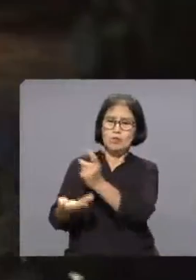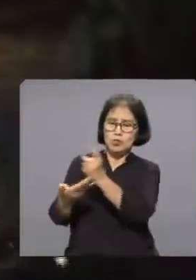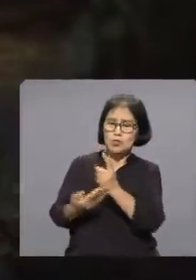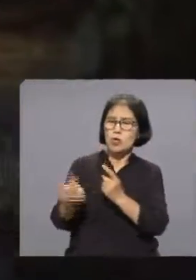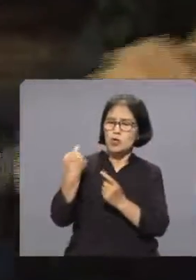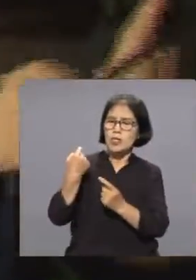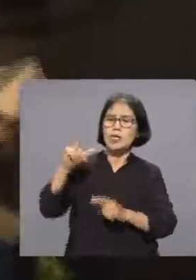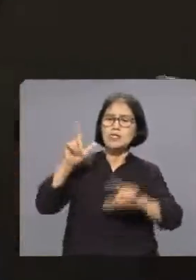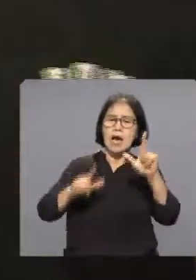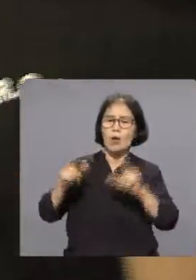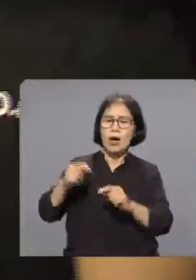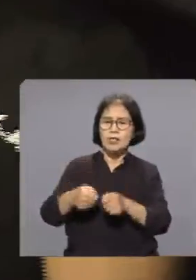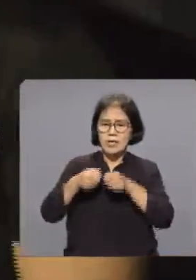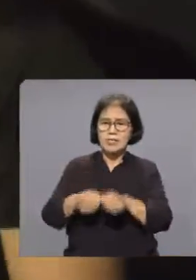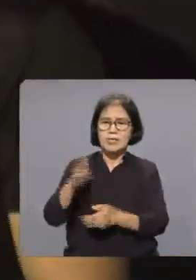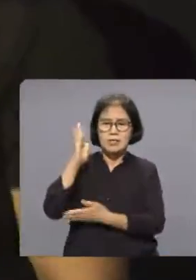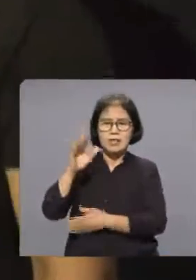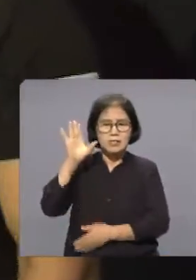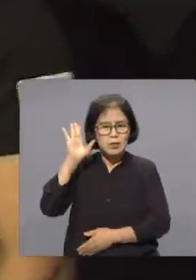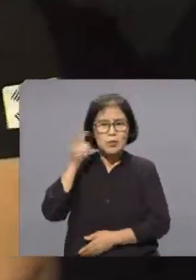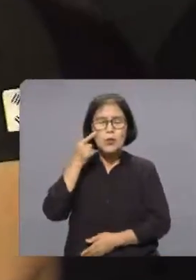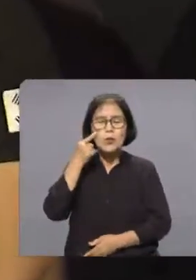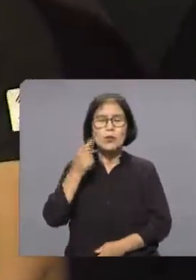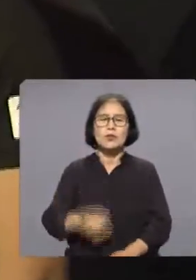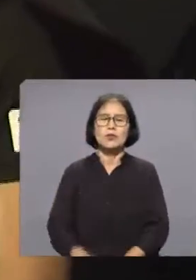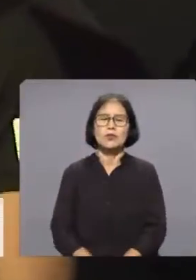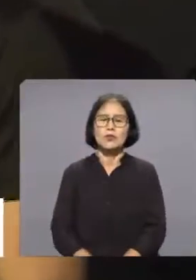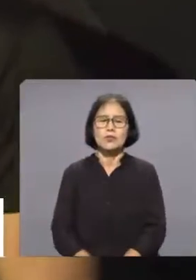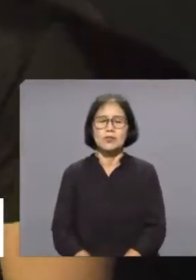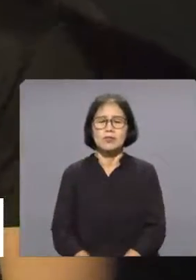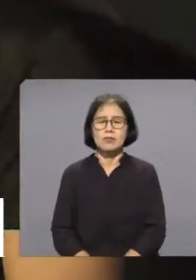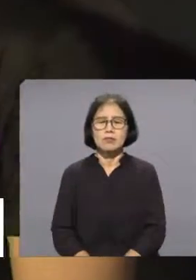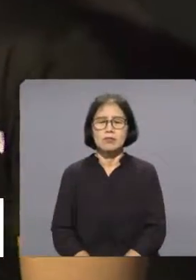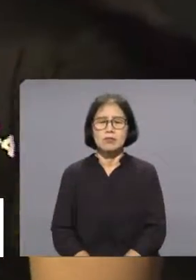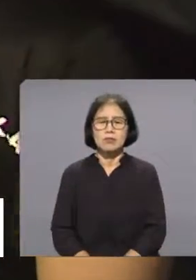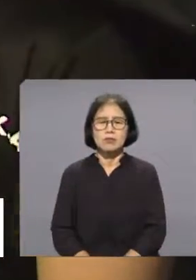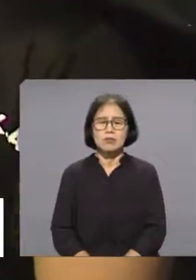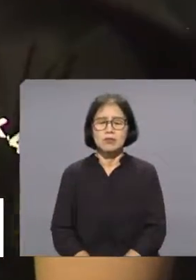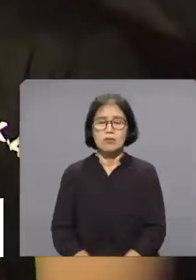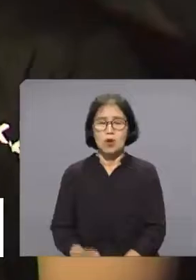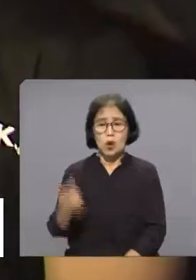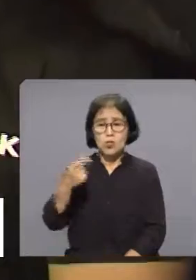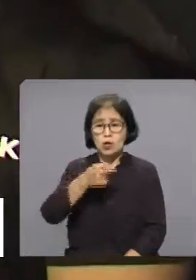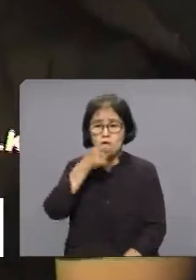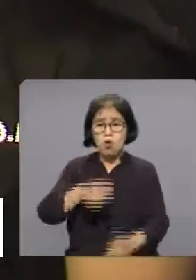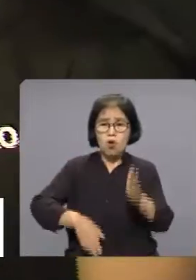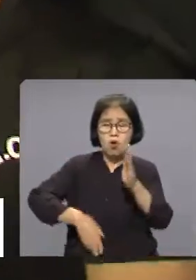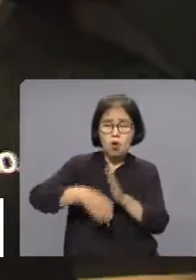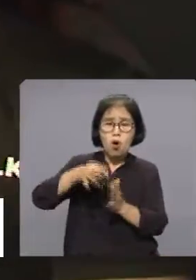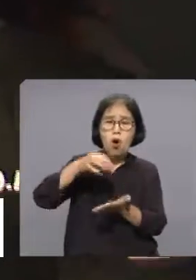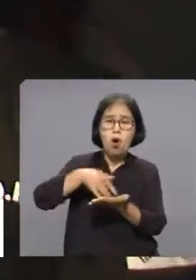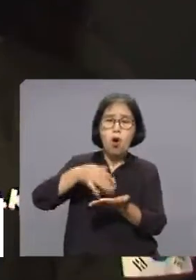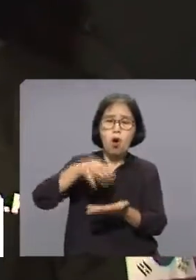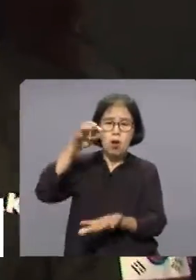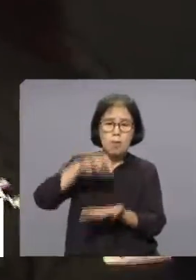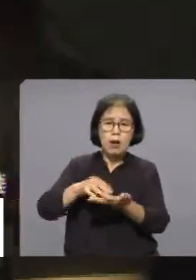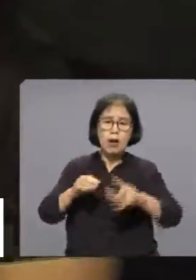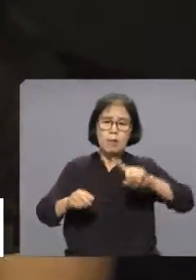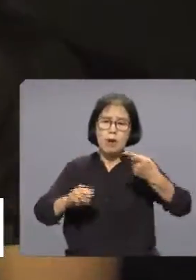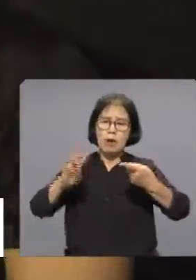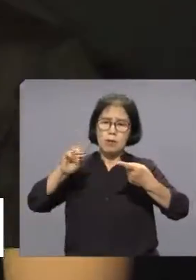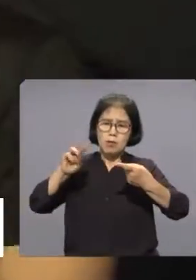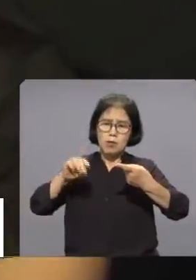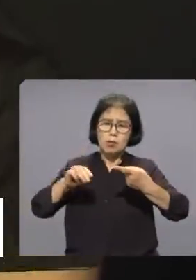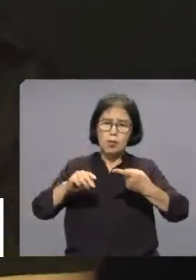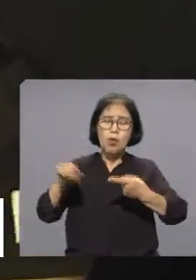상황 어땠는지 자세하게 들어보겠습니다. 네, 저는 어제 최대 강수량으로 100mm 기록했다고 하지 않습니까?